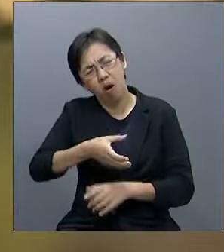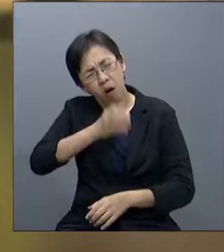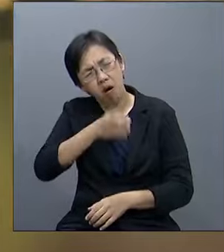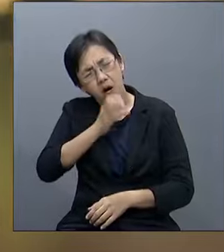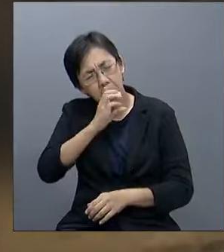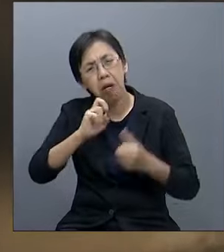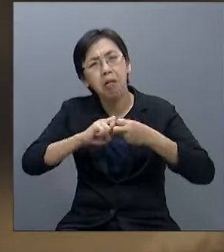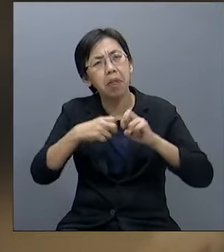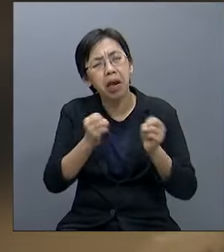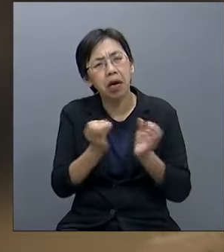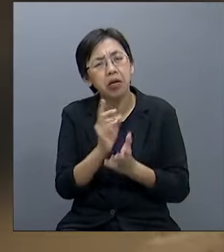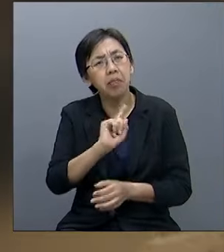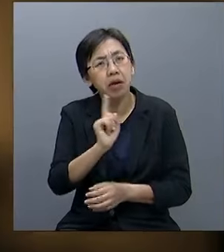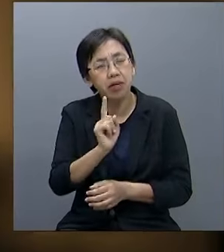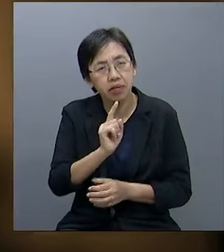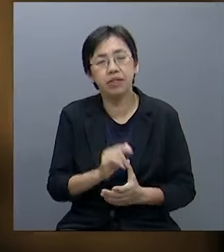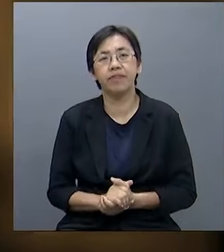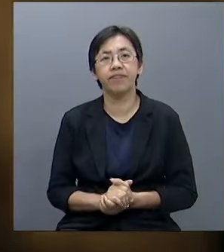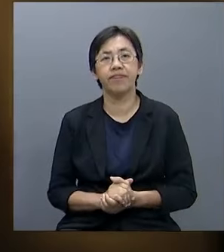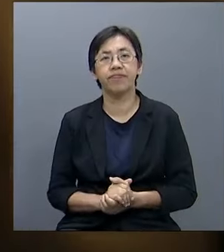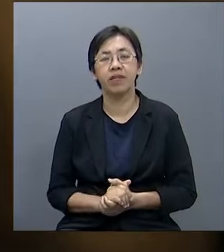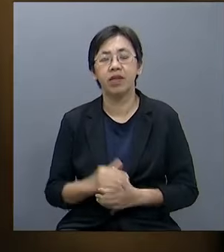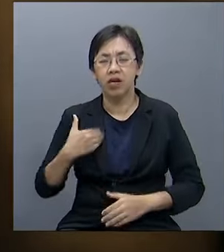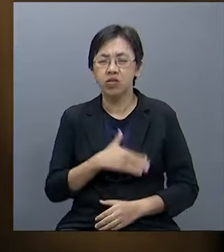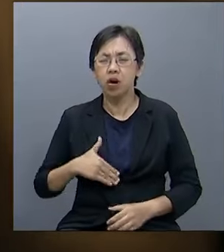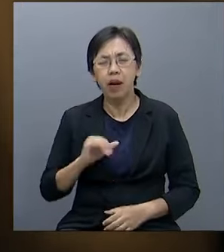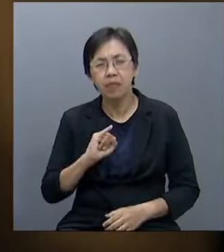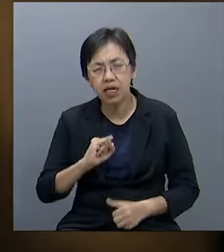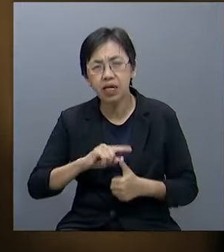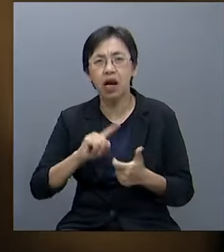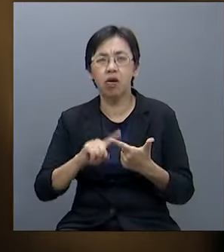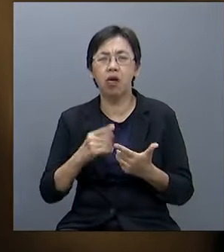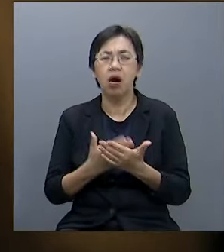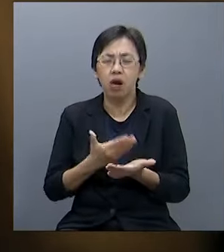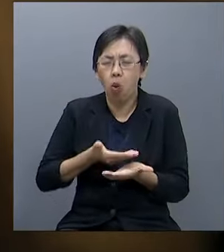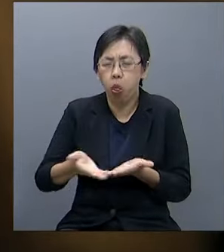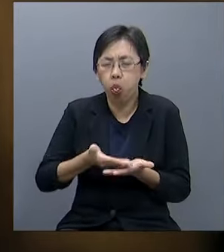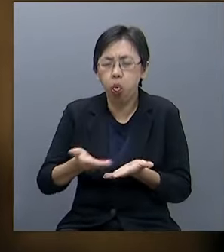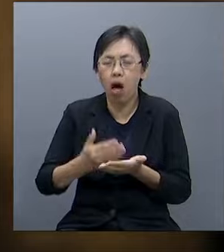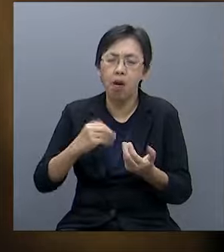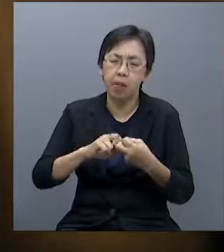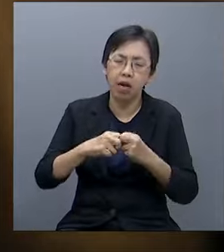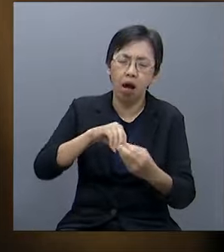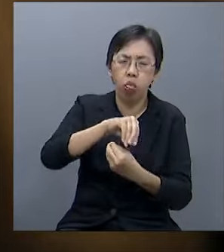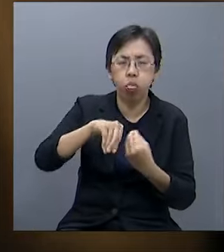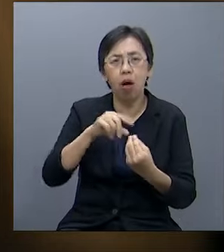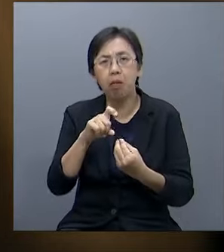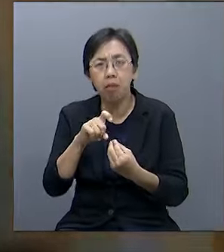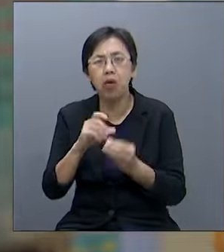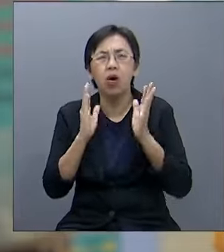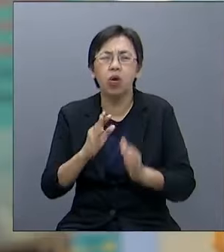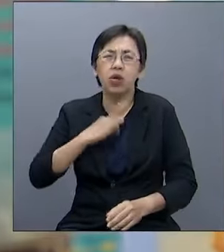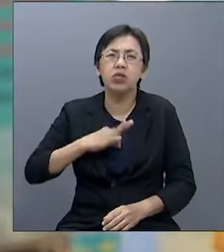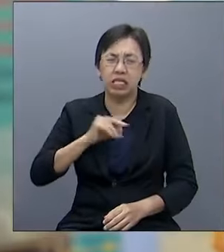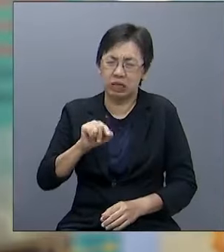งผลต่อปัญหาต่างๆอะไรบ้างนอกจากสุขภาพแล้วเนี่ยปัญหาเรื่องเศรษฐกิจเป็นปัญหาเรื่องปากท้องที่หลายๆคนค่อนข้างให้ความส